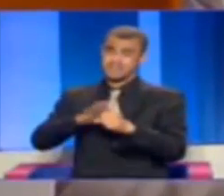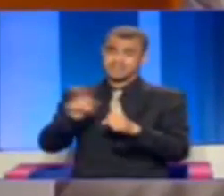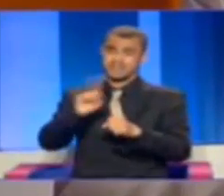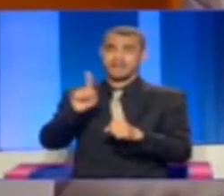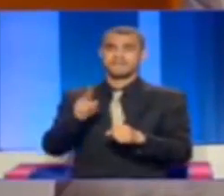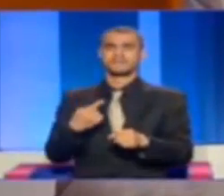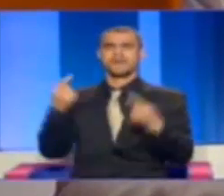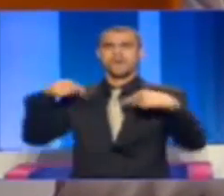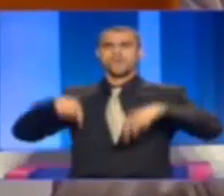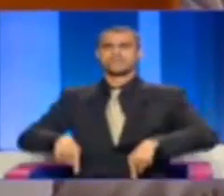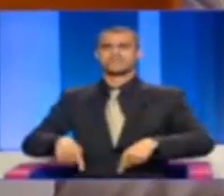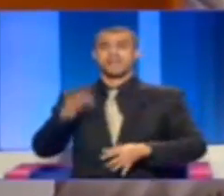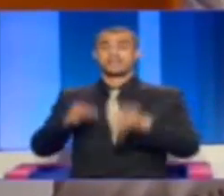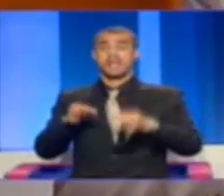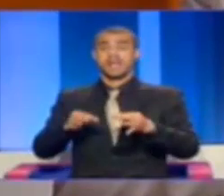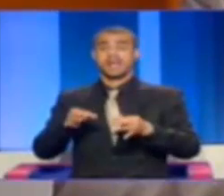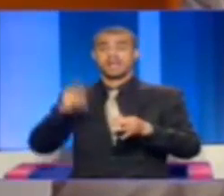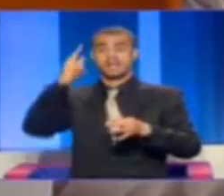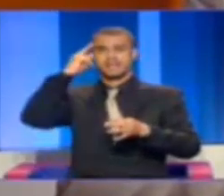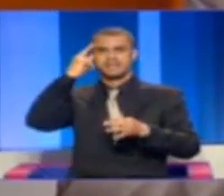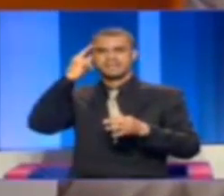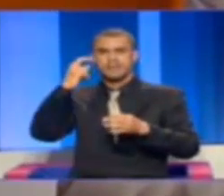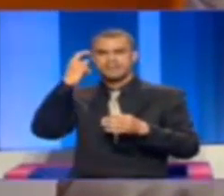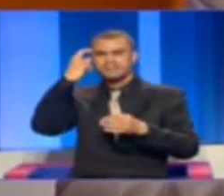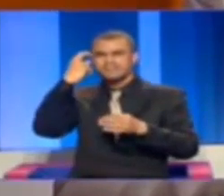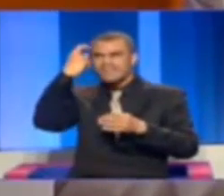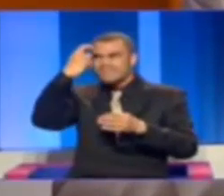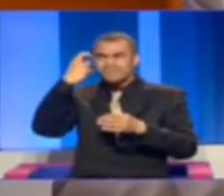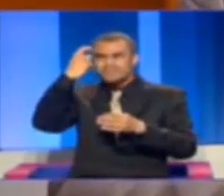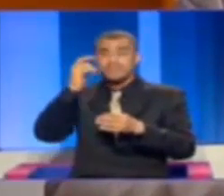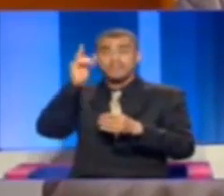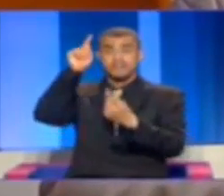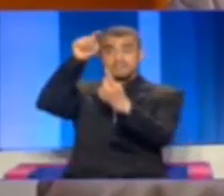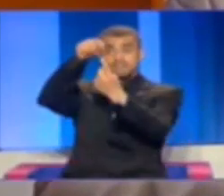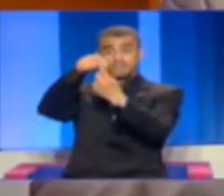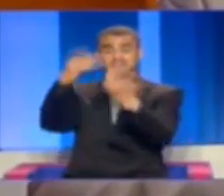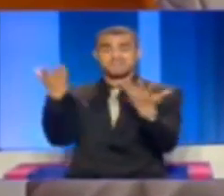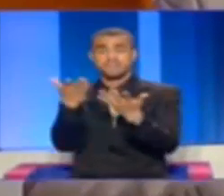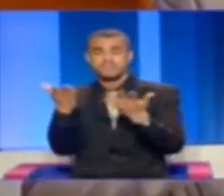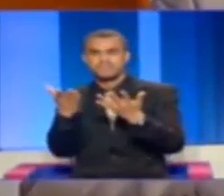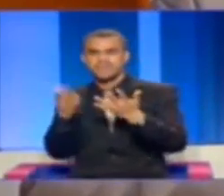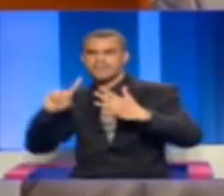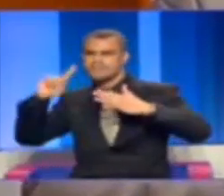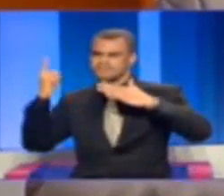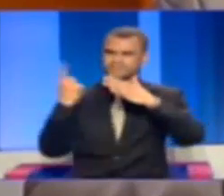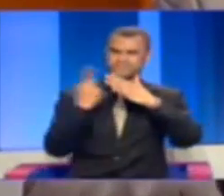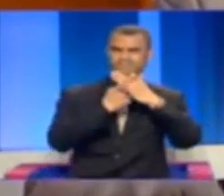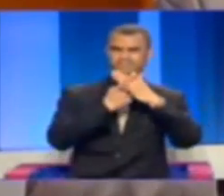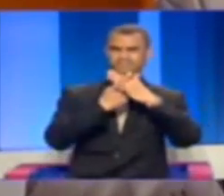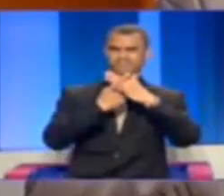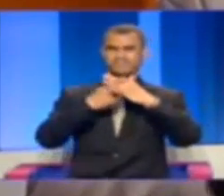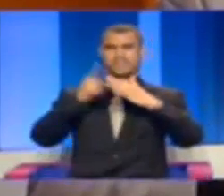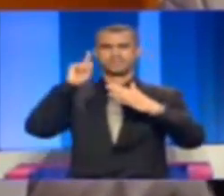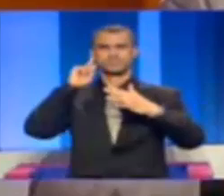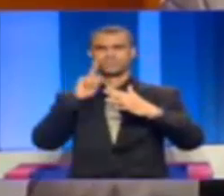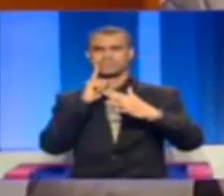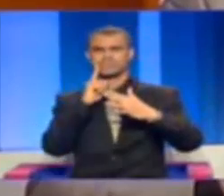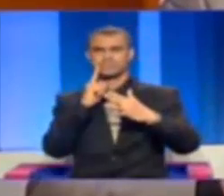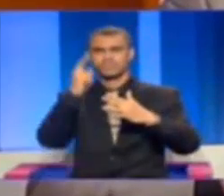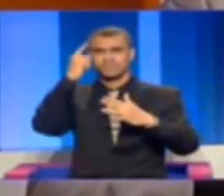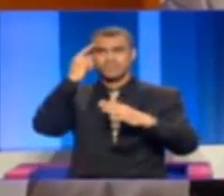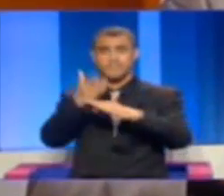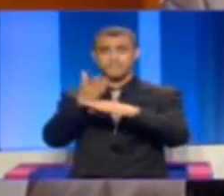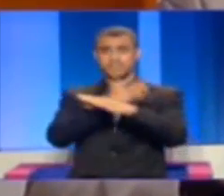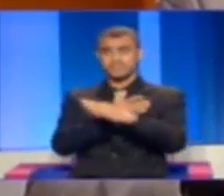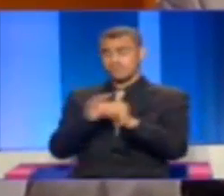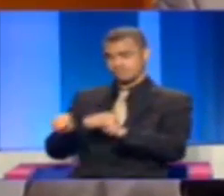العدل انها تدخل المقاربه ديال الدامجه قلنا في التكوينات ديال القضاه، لانه كذلك في الامن، لان يكونوا دي